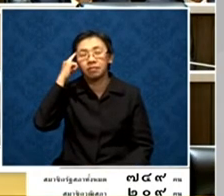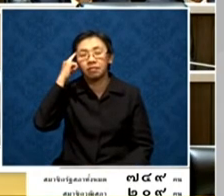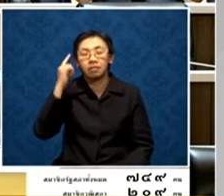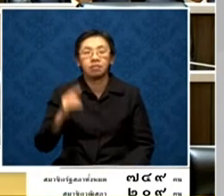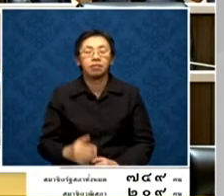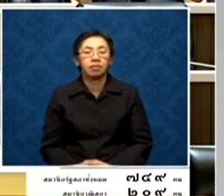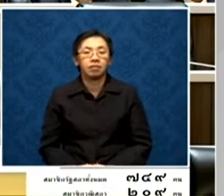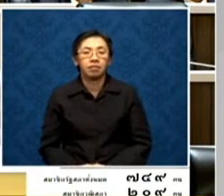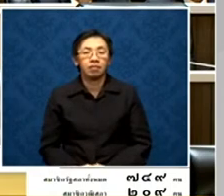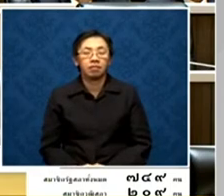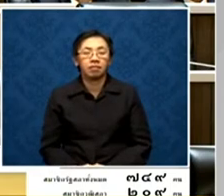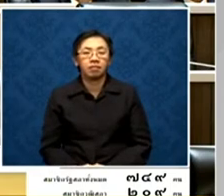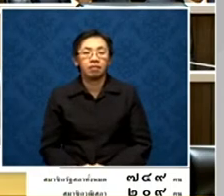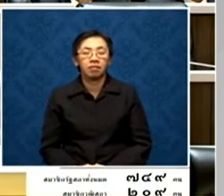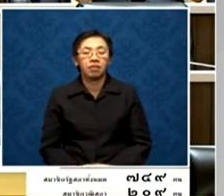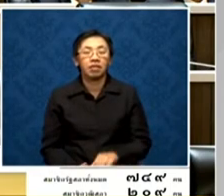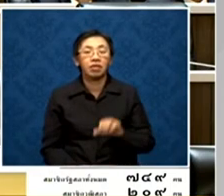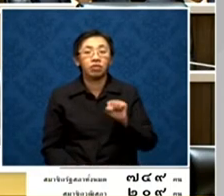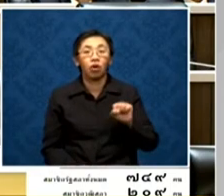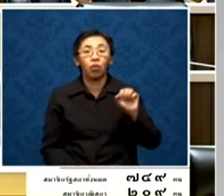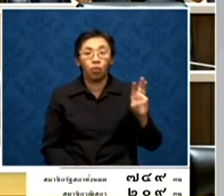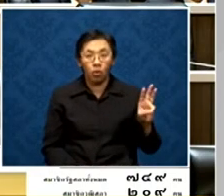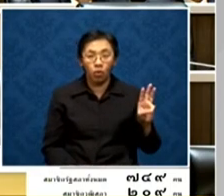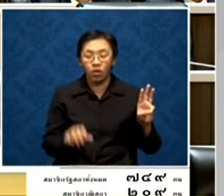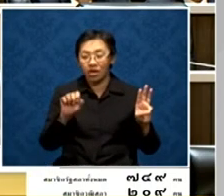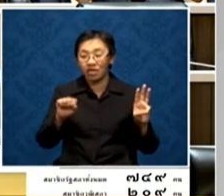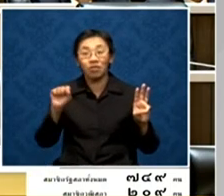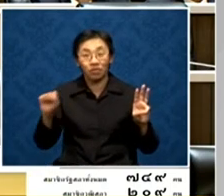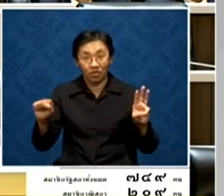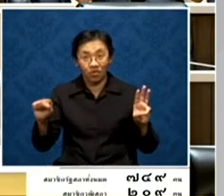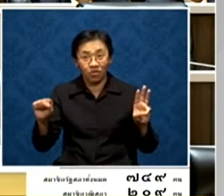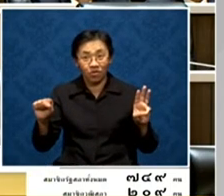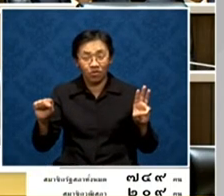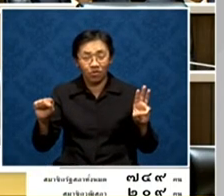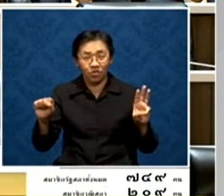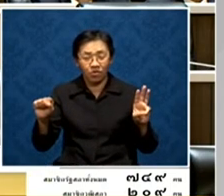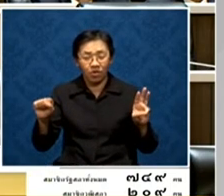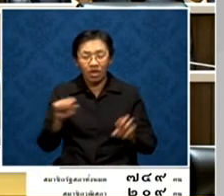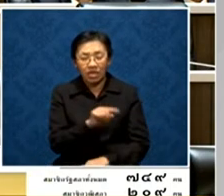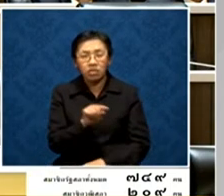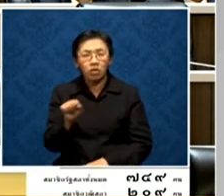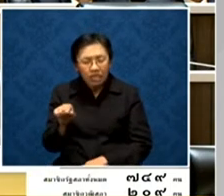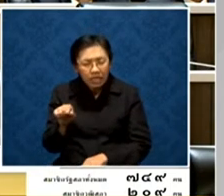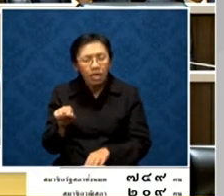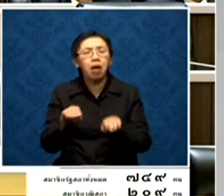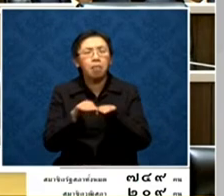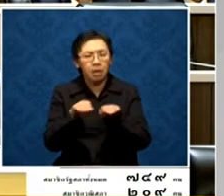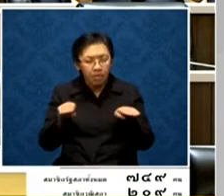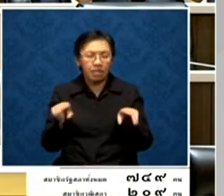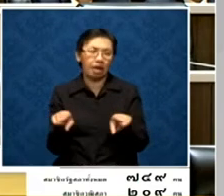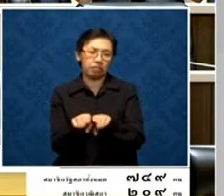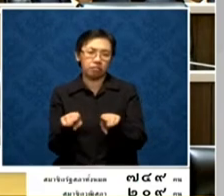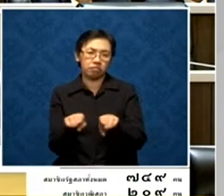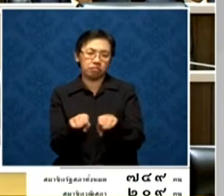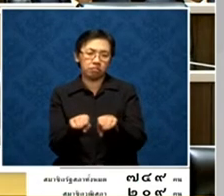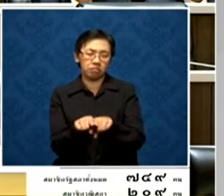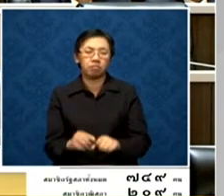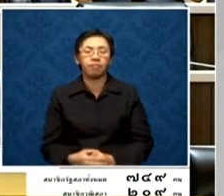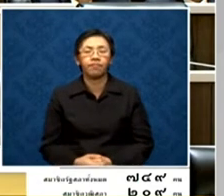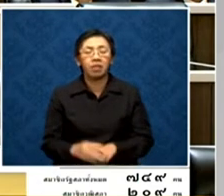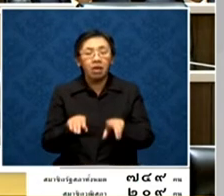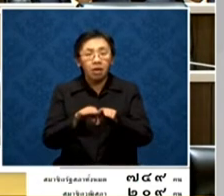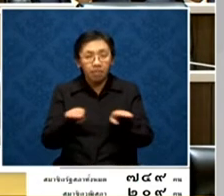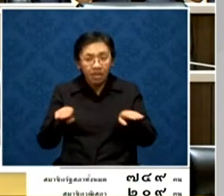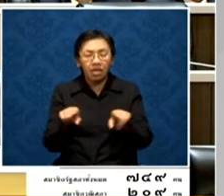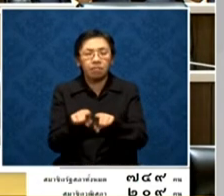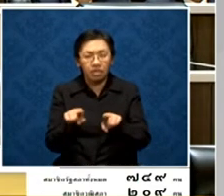เข้ามานั่งแล้วแต่ว่าไม่ได้แสดงตนนะครับเป็นการงดออกเสียงถือว่าไม่รับรองตั้งแต่ครั้งแรกทำให้องค์ประชุมน้อยกว่าที่ตาเห็นนะฮะจากที่